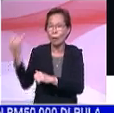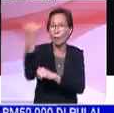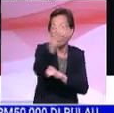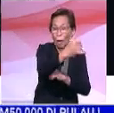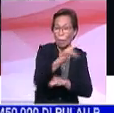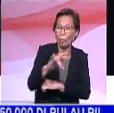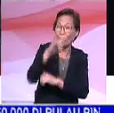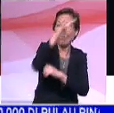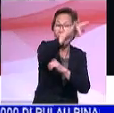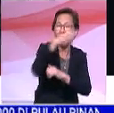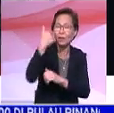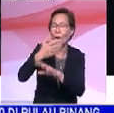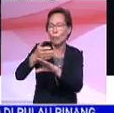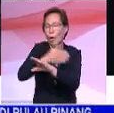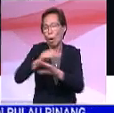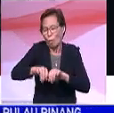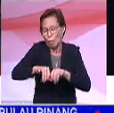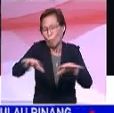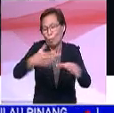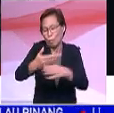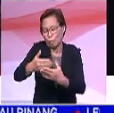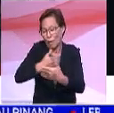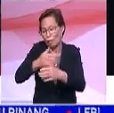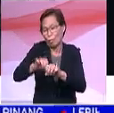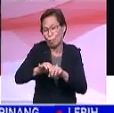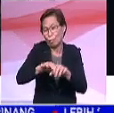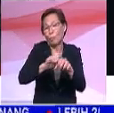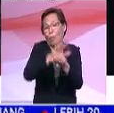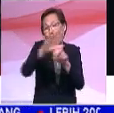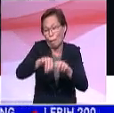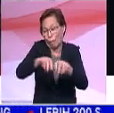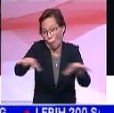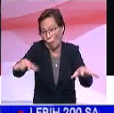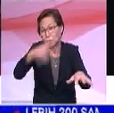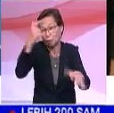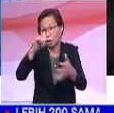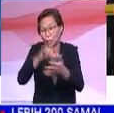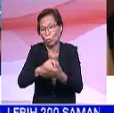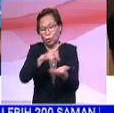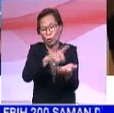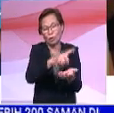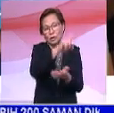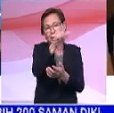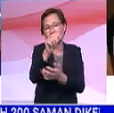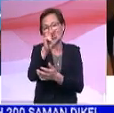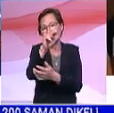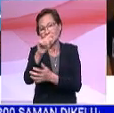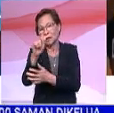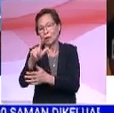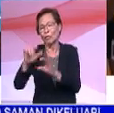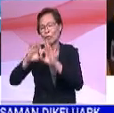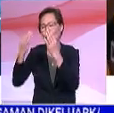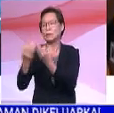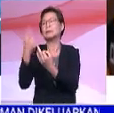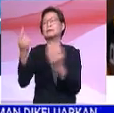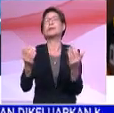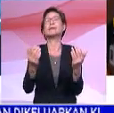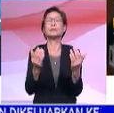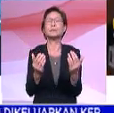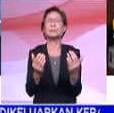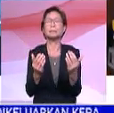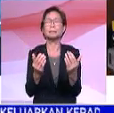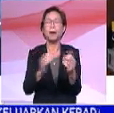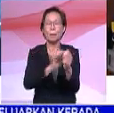kota London sebelum penularan pandemik COVID-19. Justru, Dr. Zainab sekeluarga sentiasa berdoa